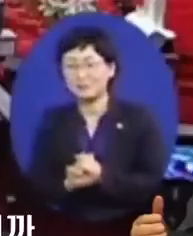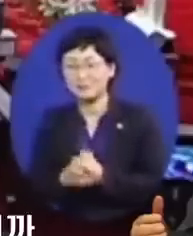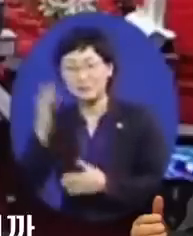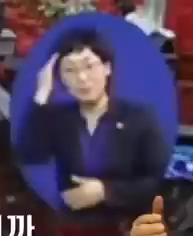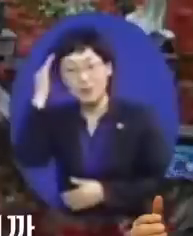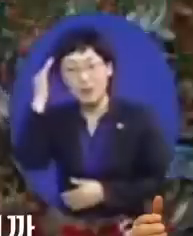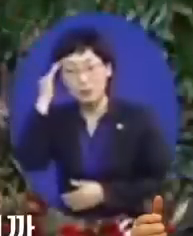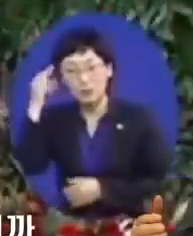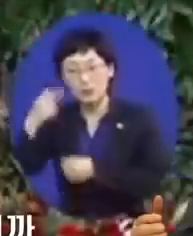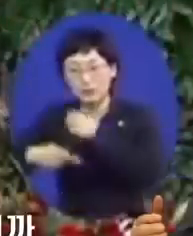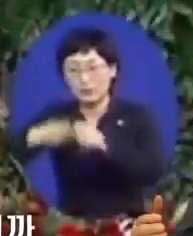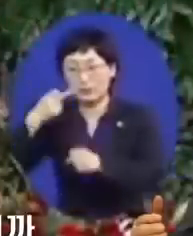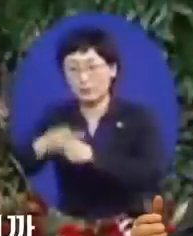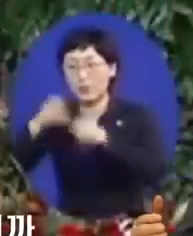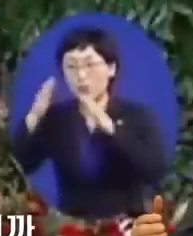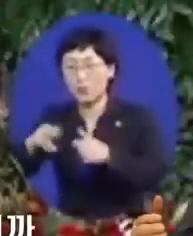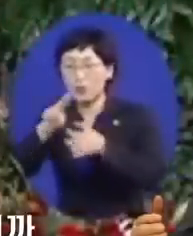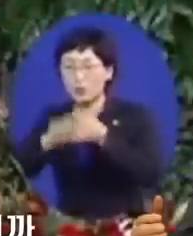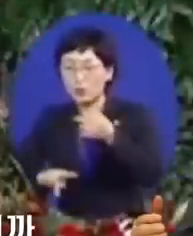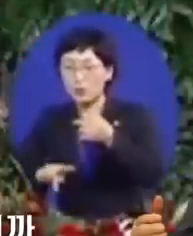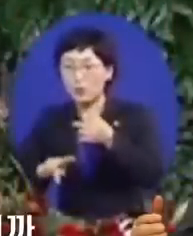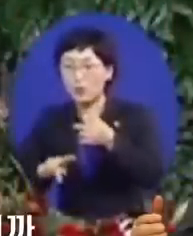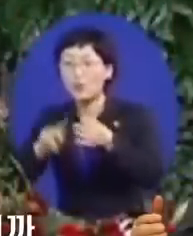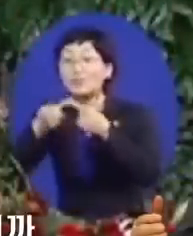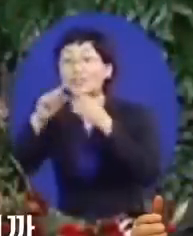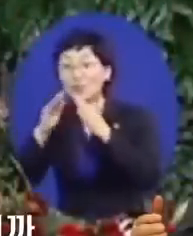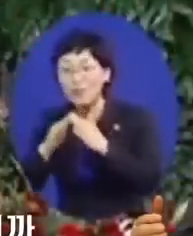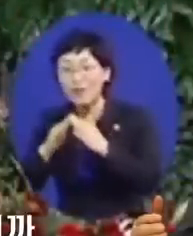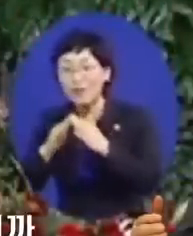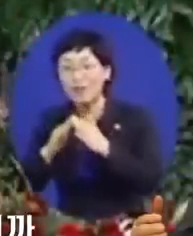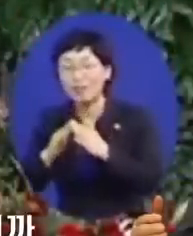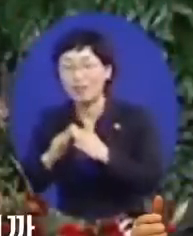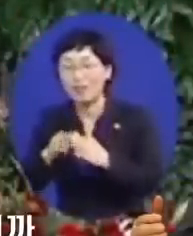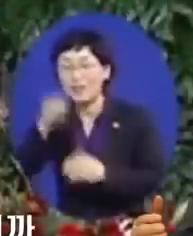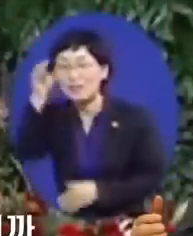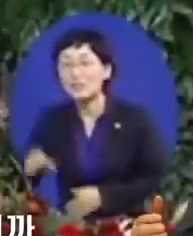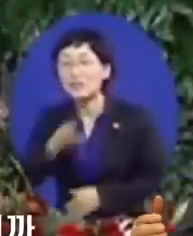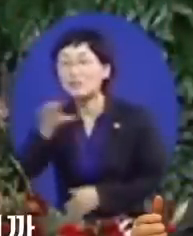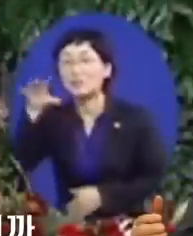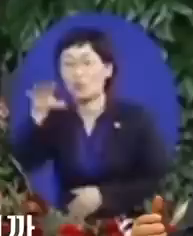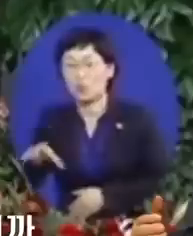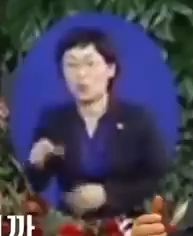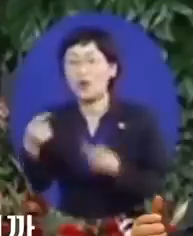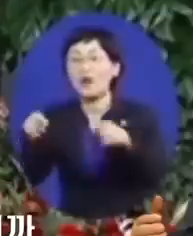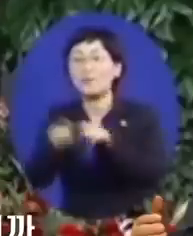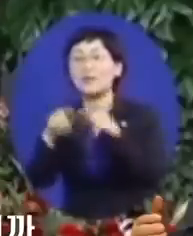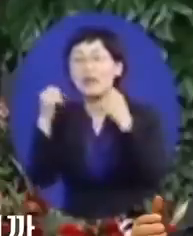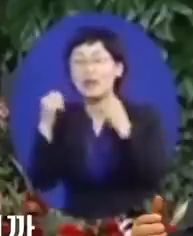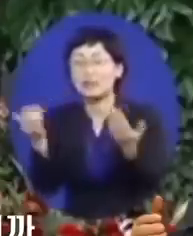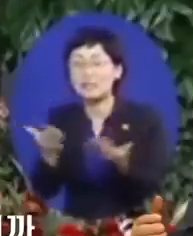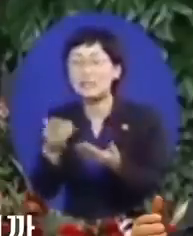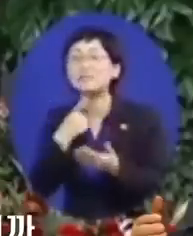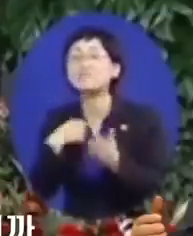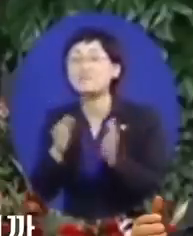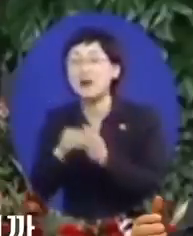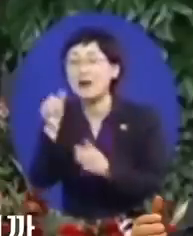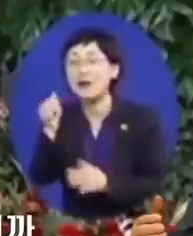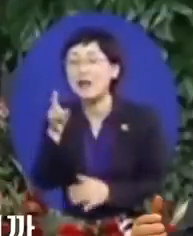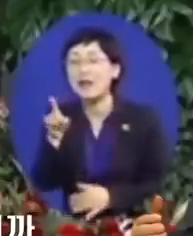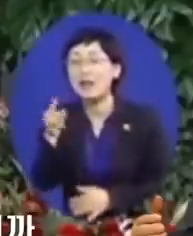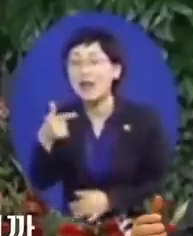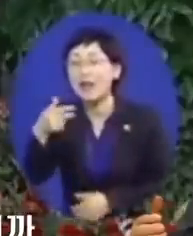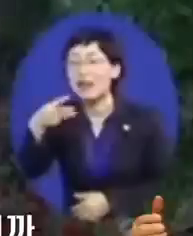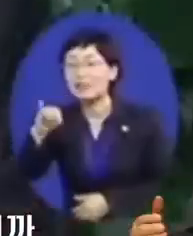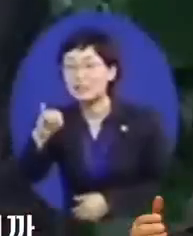한국에서 12년 동안 우리 여의도 교회에서 서대문에 있을 때 함께 일한 헨리 스웨인 목사님의 간증을